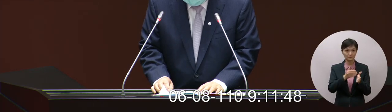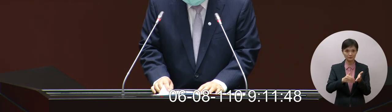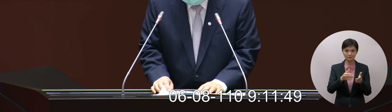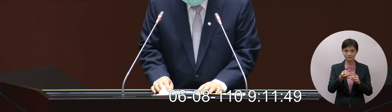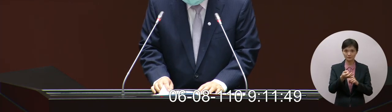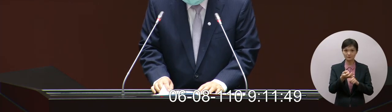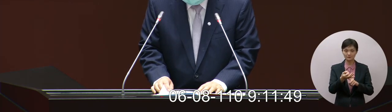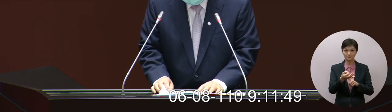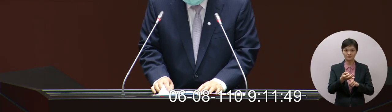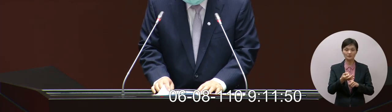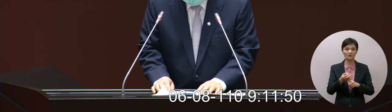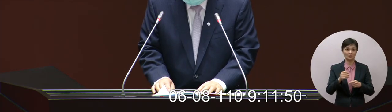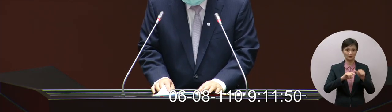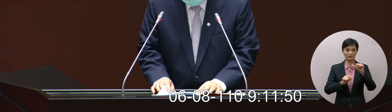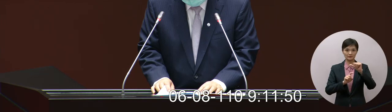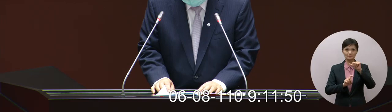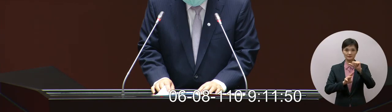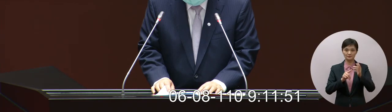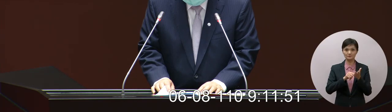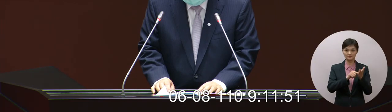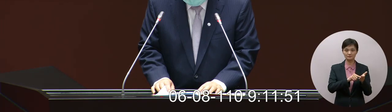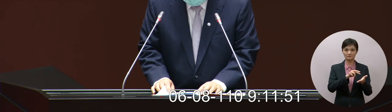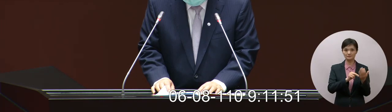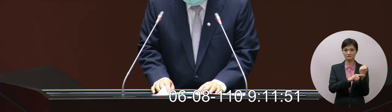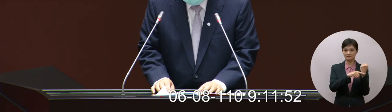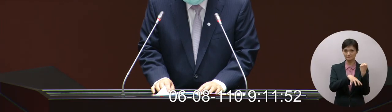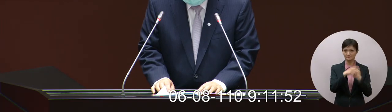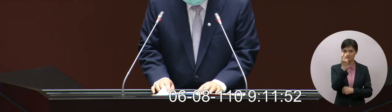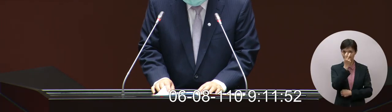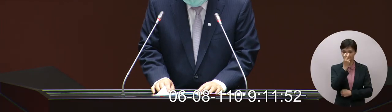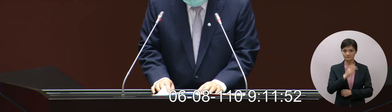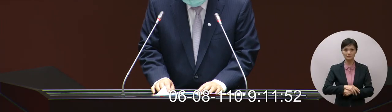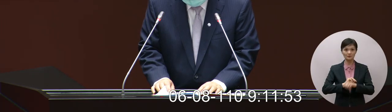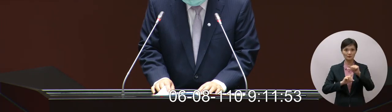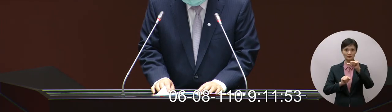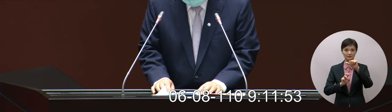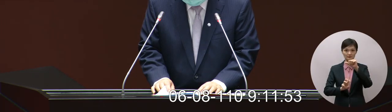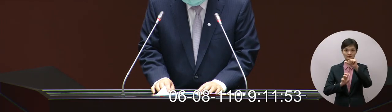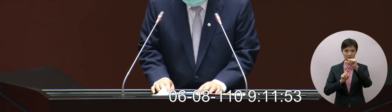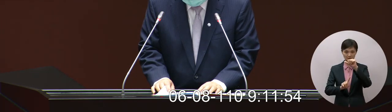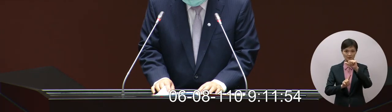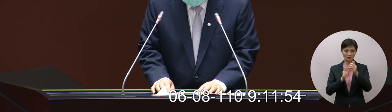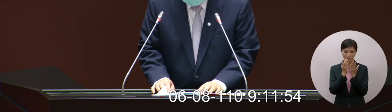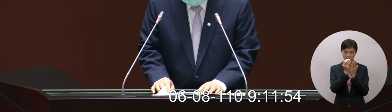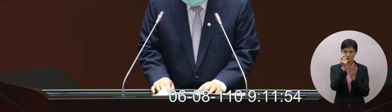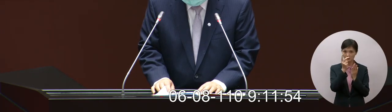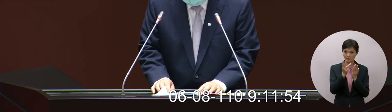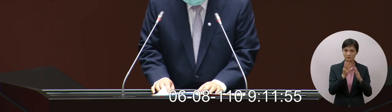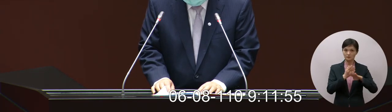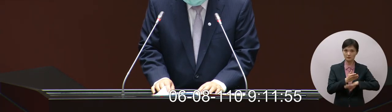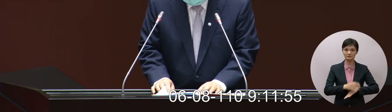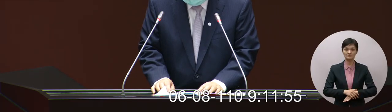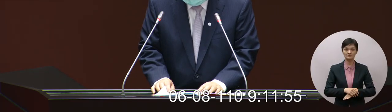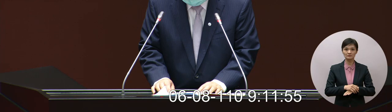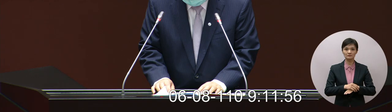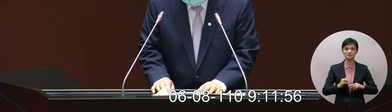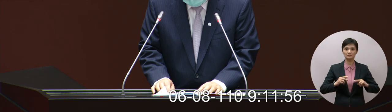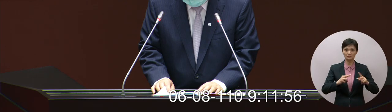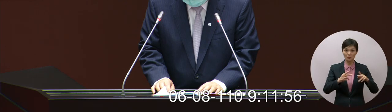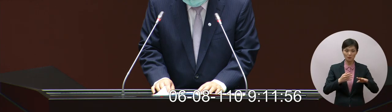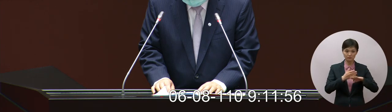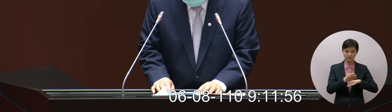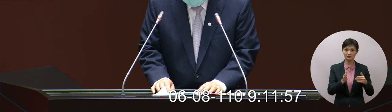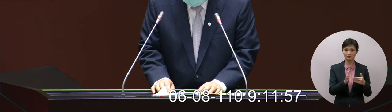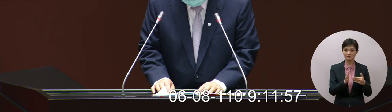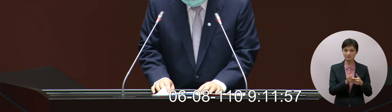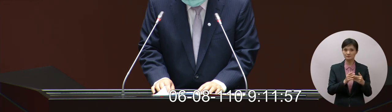于5月13日送请大院审议，经大院5月31日三读通过。依修正通过的条